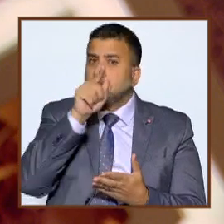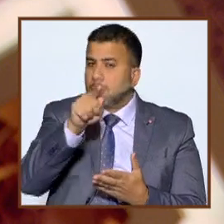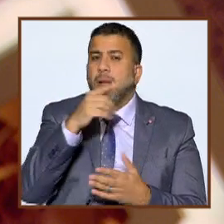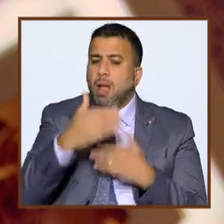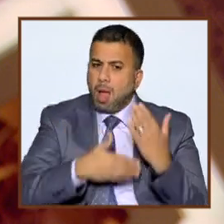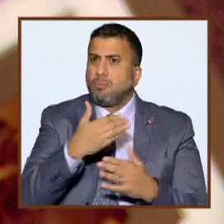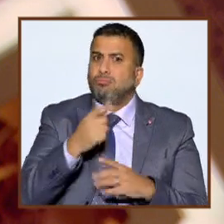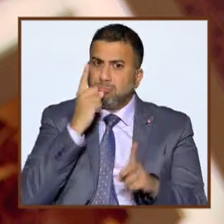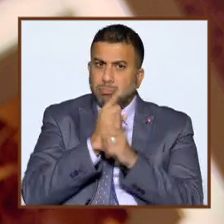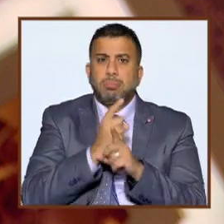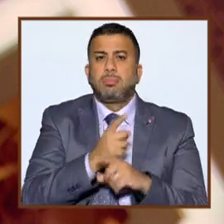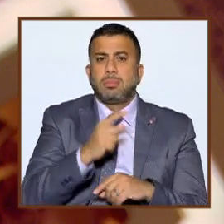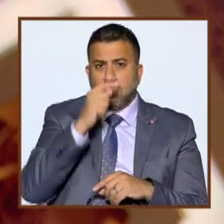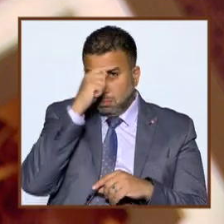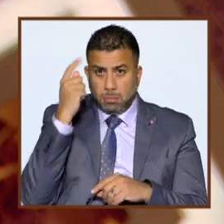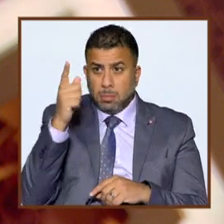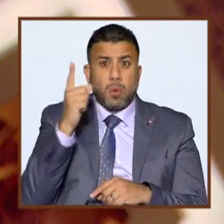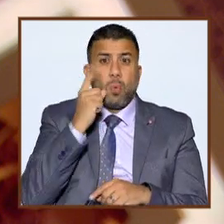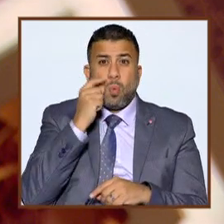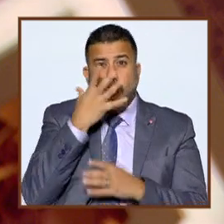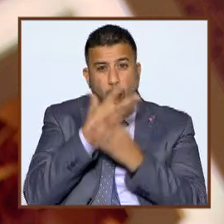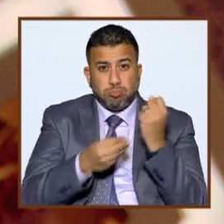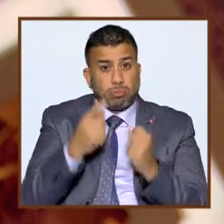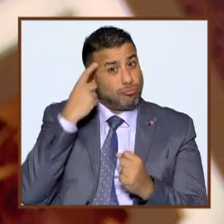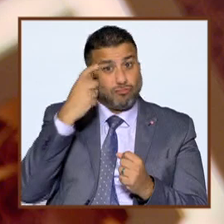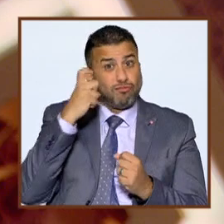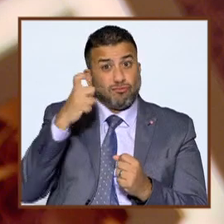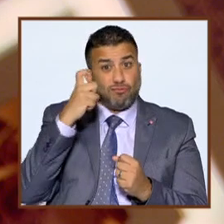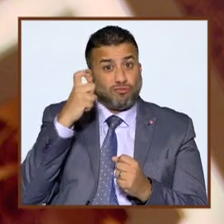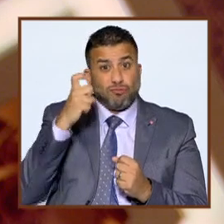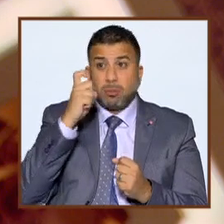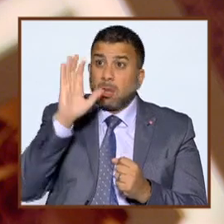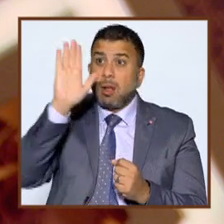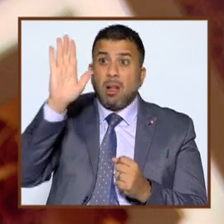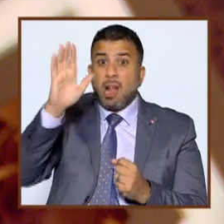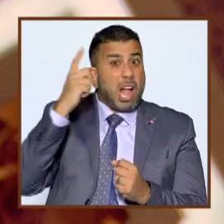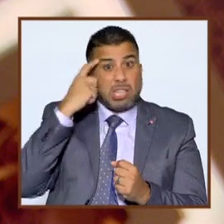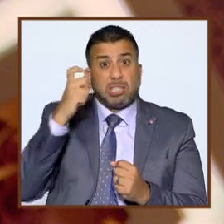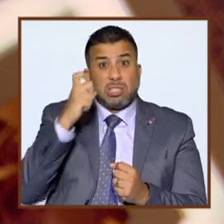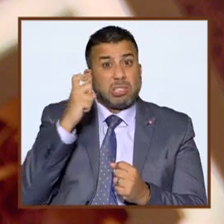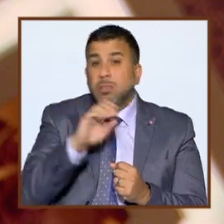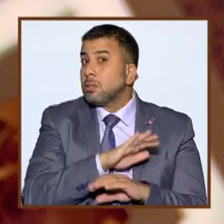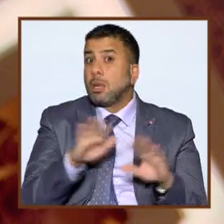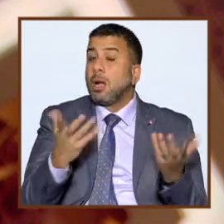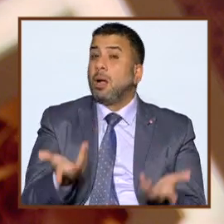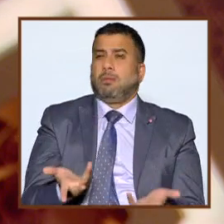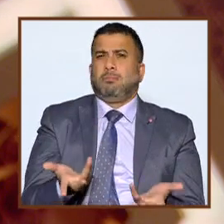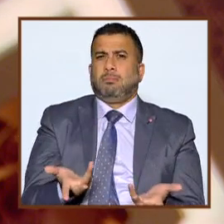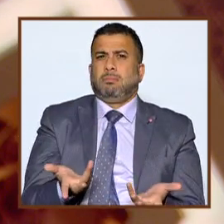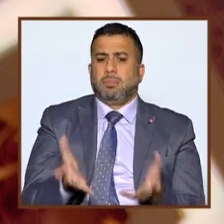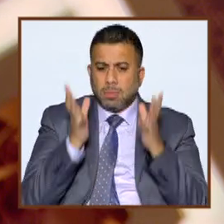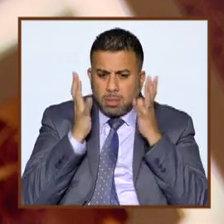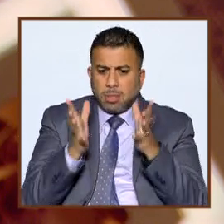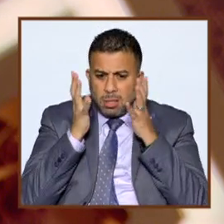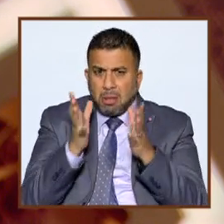أختي الفاضلة إذا الولد استمر في هذا الطريق وأوغل في هذا الطريق وذكرت بأنه والعياذ بالله